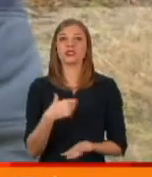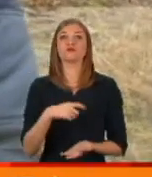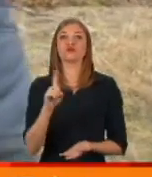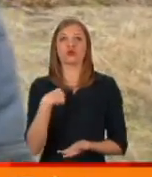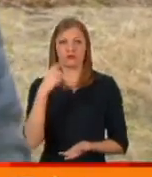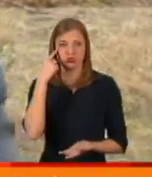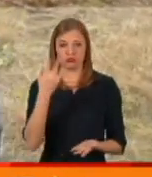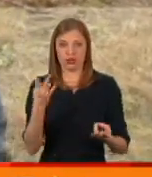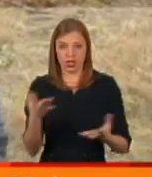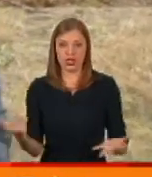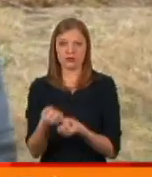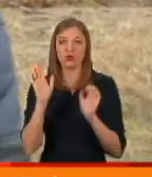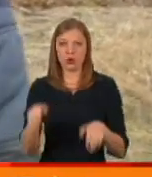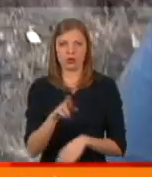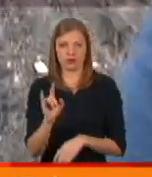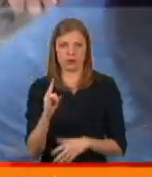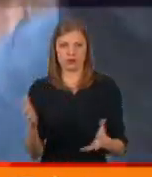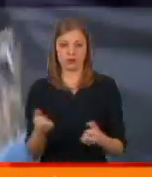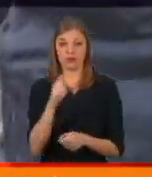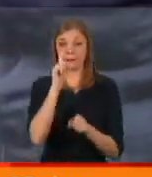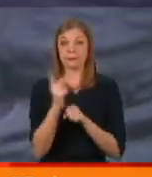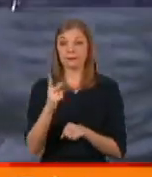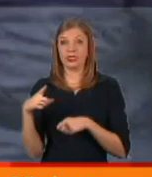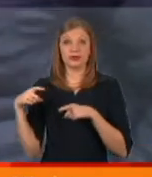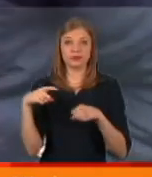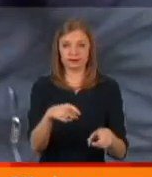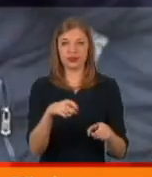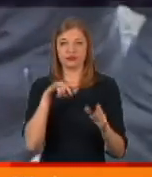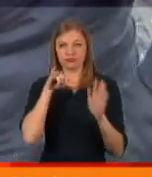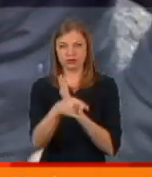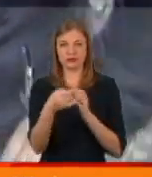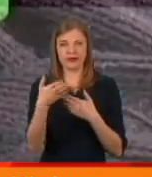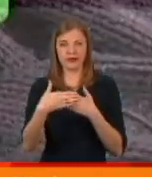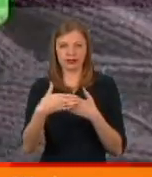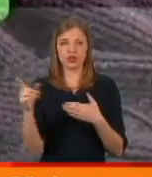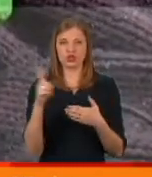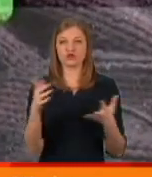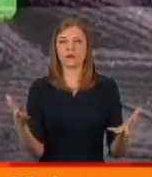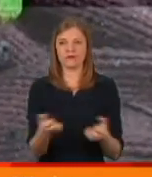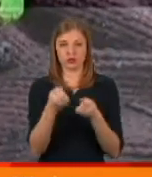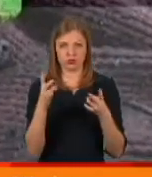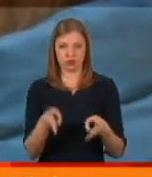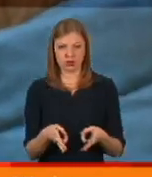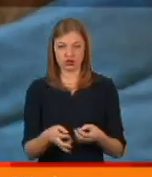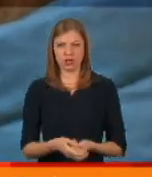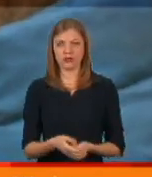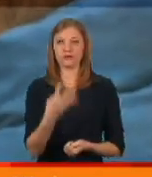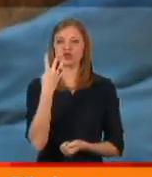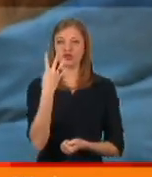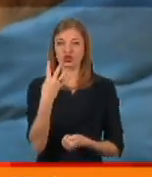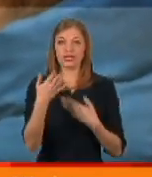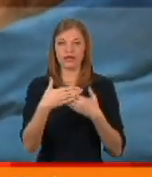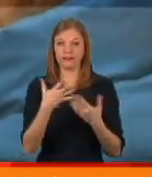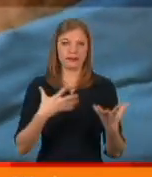буду думати? Треба спасти хоча б ребенок. Брати кинулися вибивати дверця та автівки, аби визволити постраждалих. 4 дверці